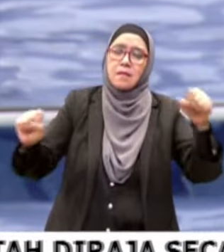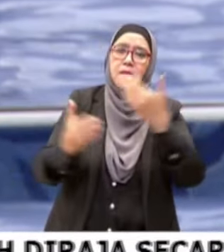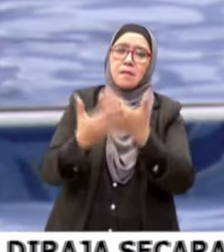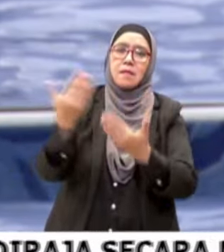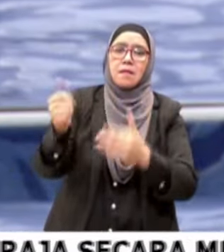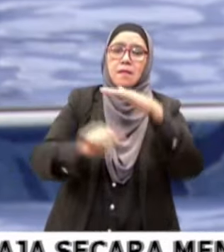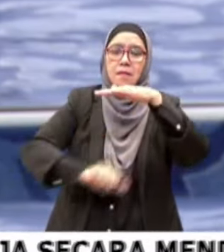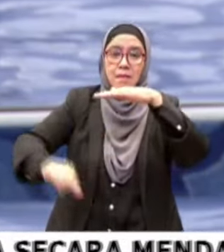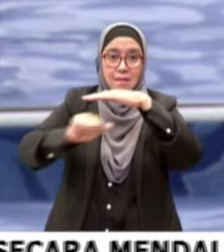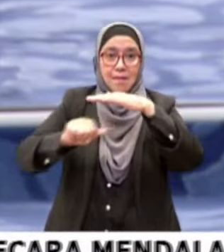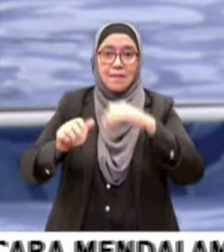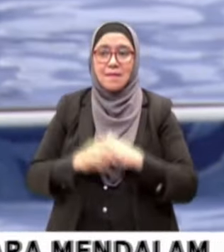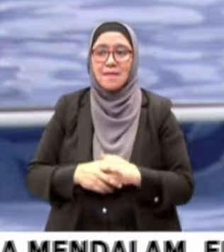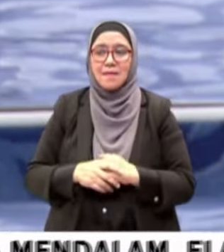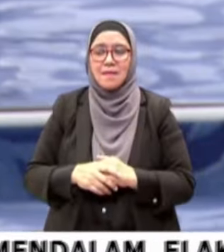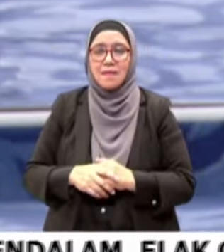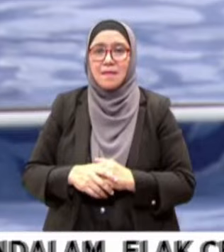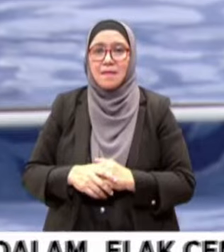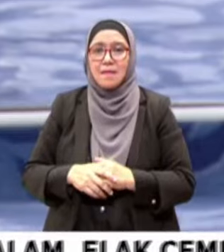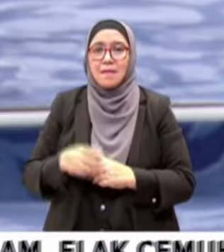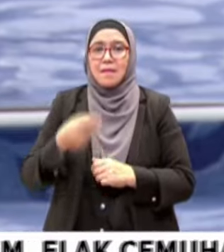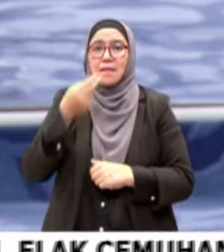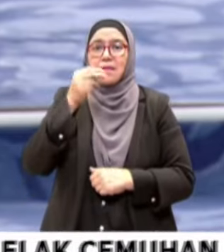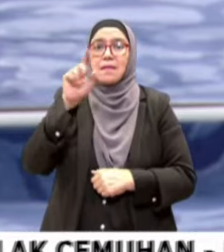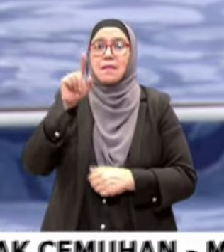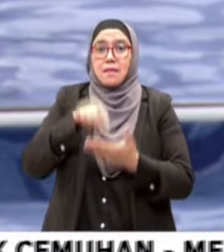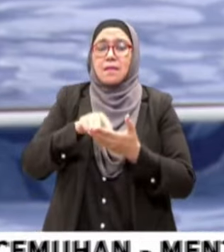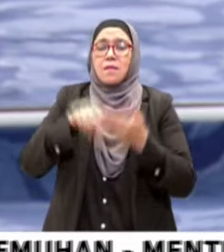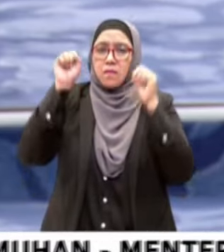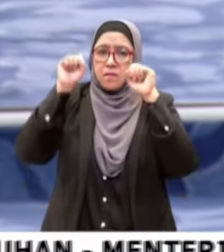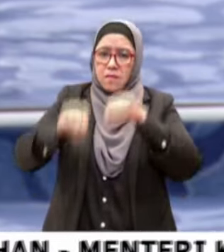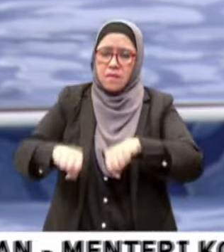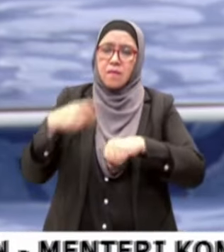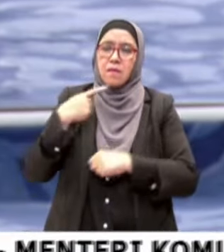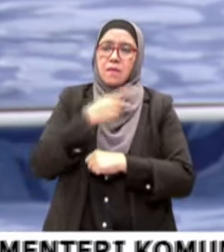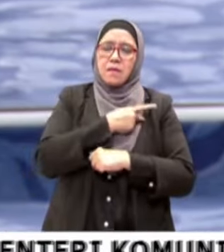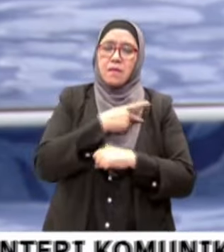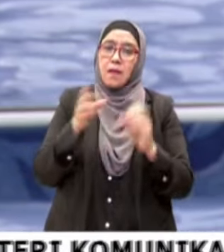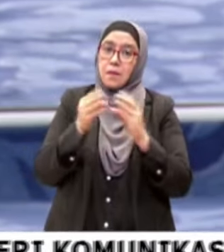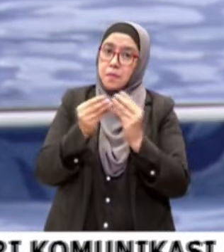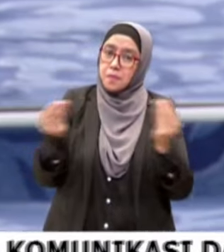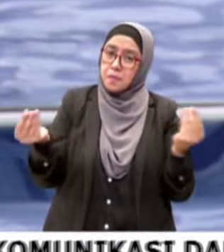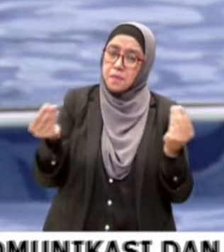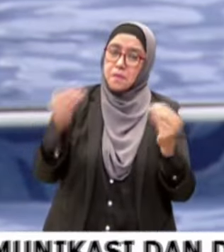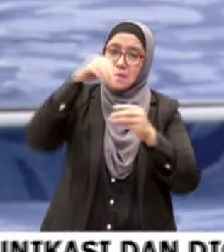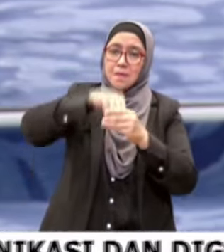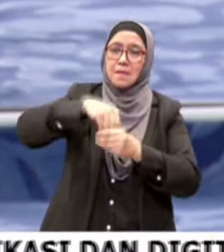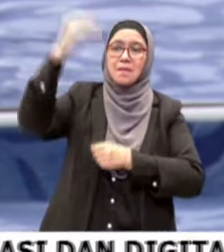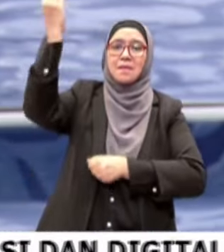hal-hal ini boleh kita cerakin dalam pementasan